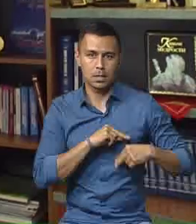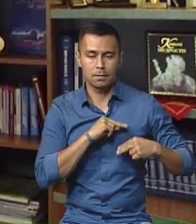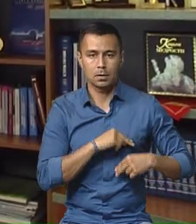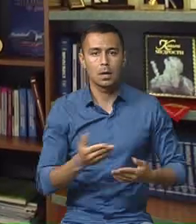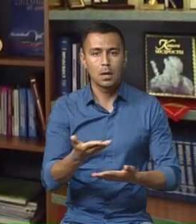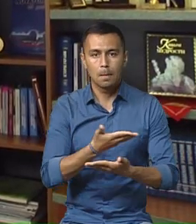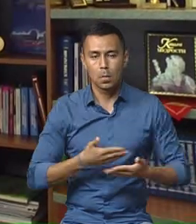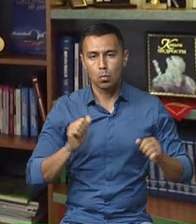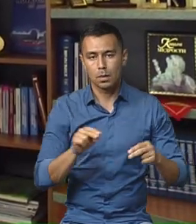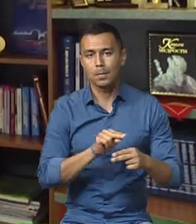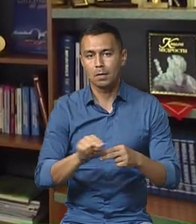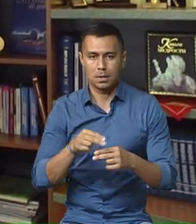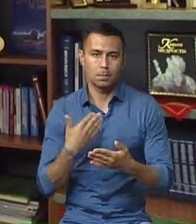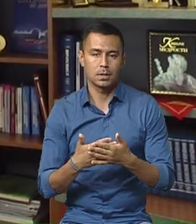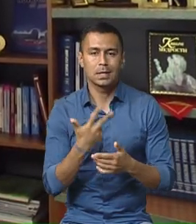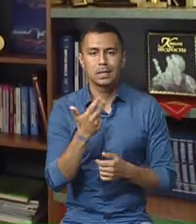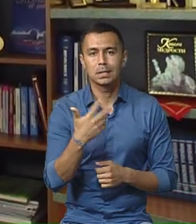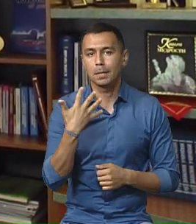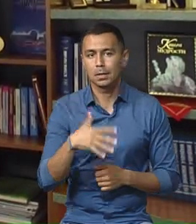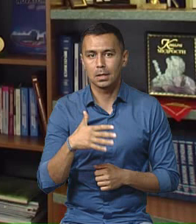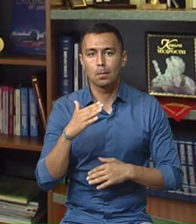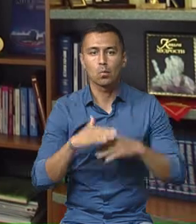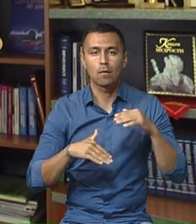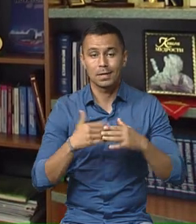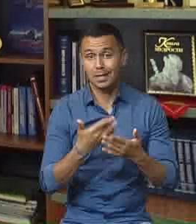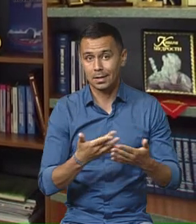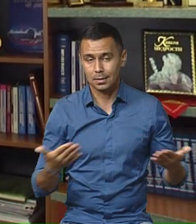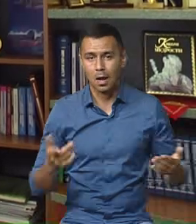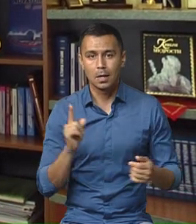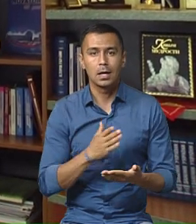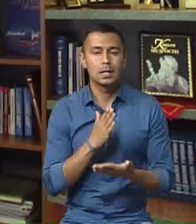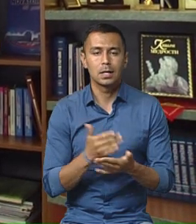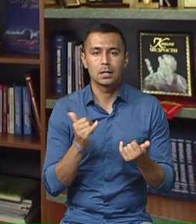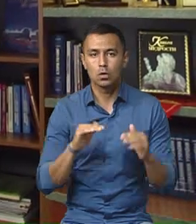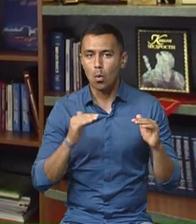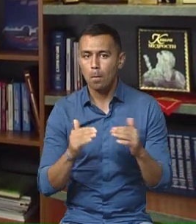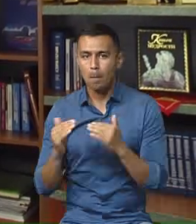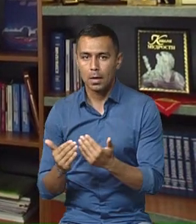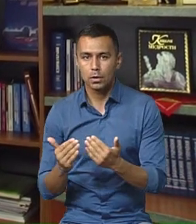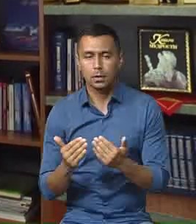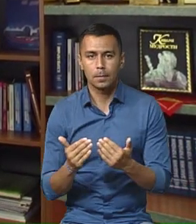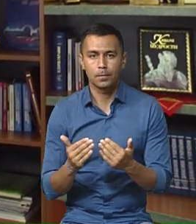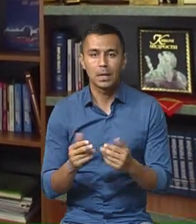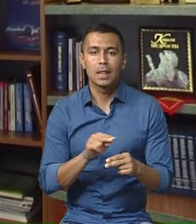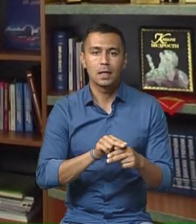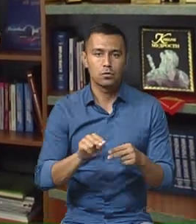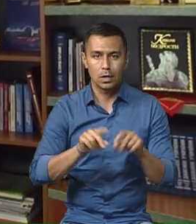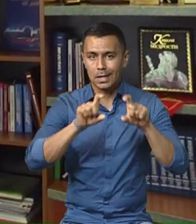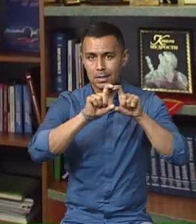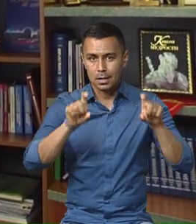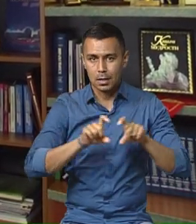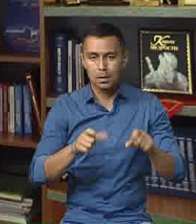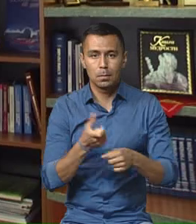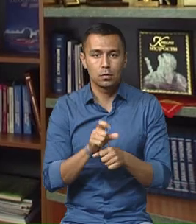Ми можемо навчати близько 350 професій, але є зараз обмеження все ж таки і по навчальних закладах. В